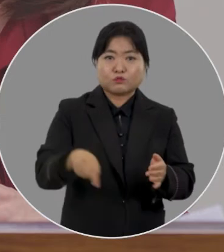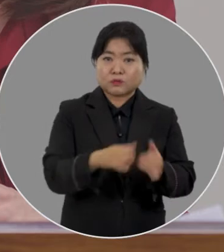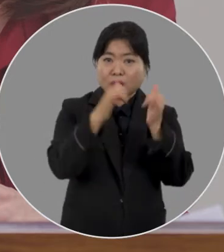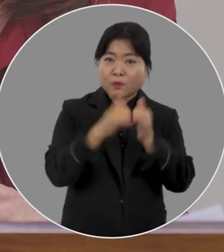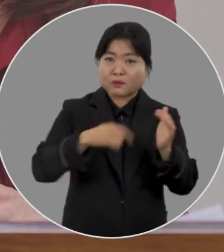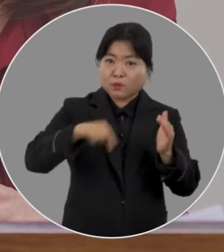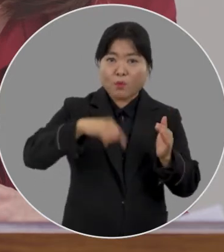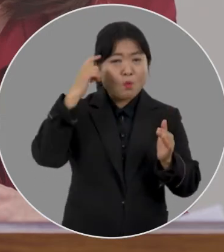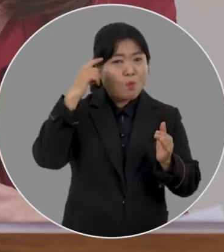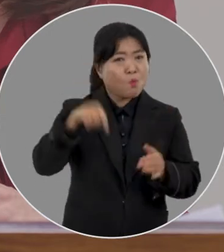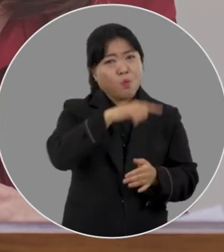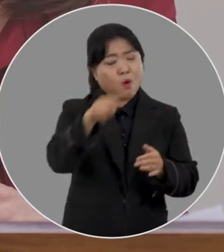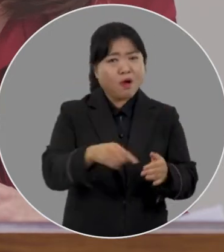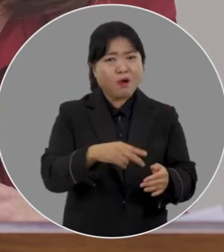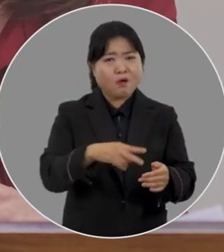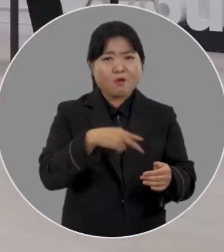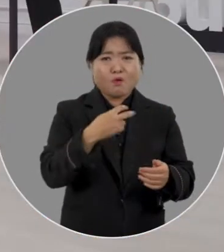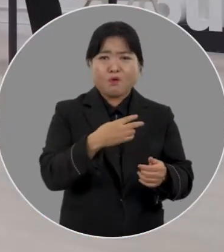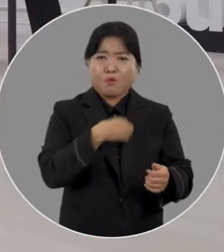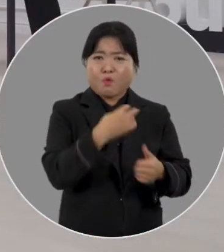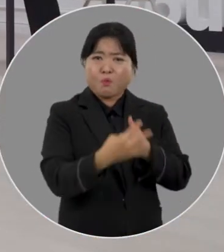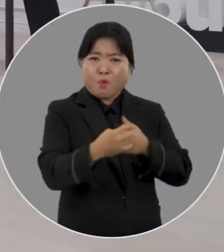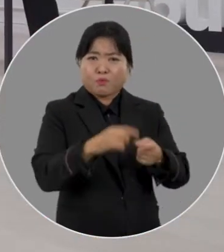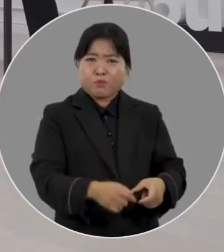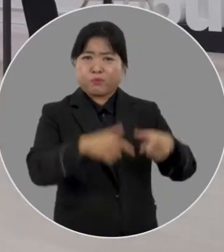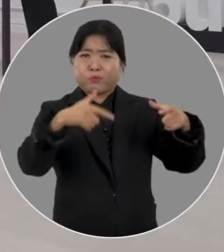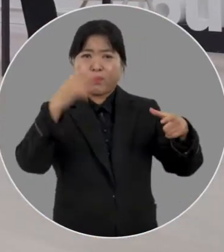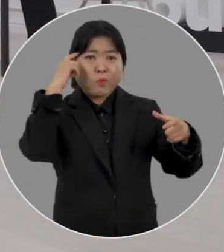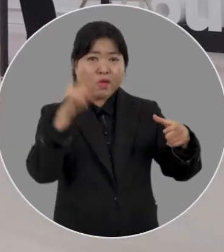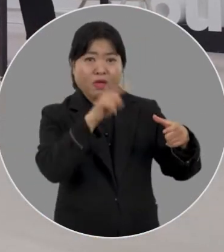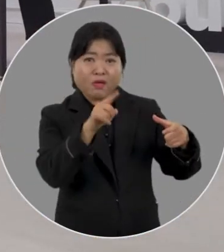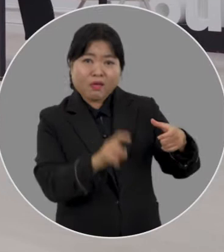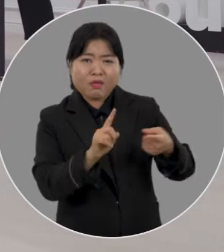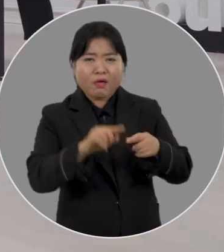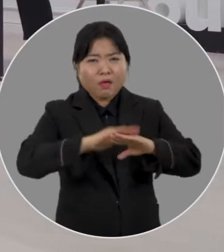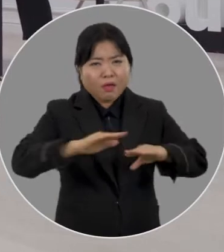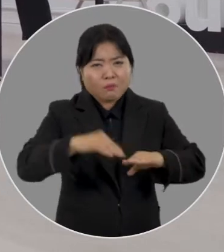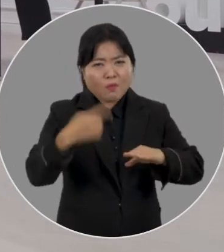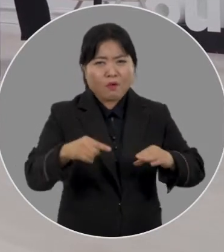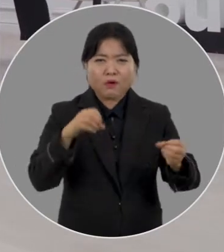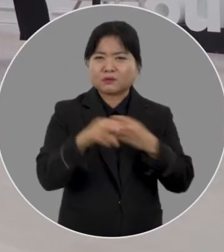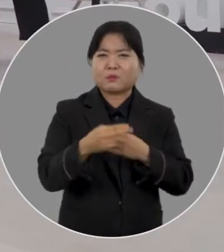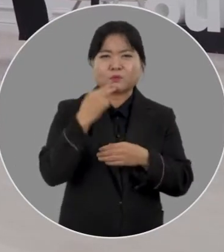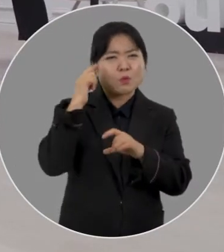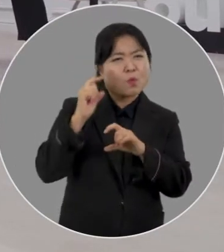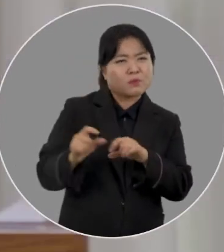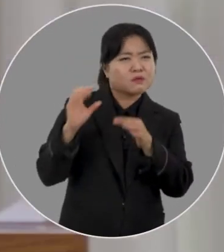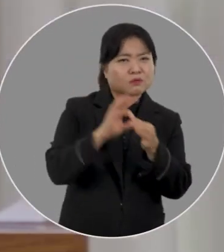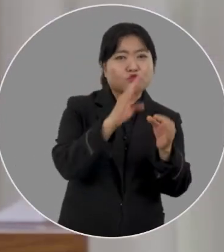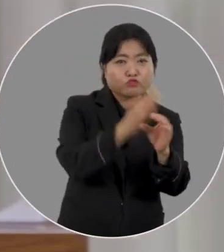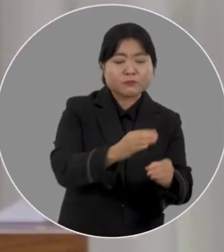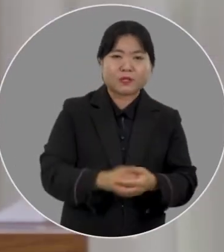사회에서 왜 이렇게 만연됐으며 이걸 어떻게 해결할까 하는 지금까지의 그 해답 없는 고민이 계속되고 있는